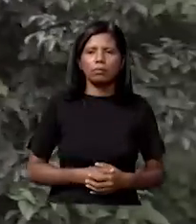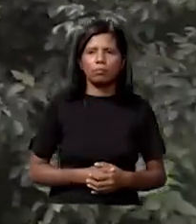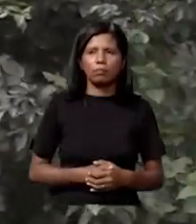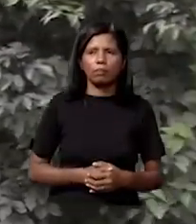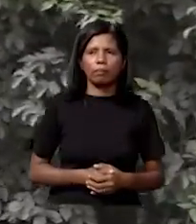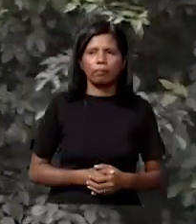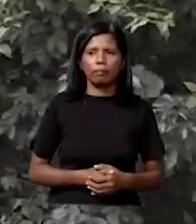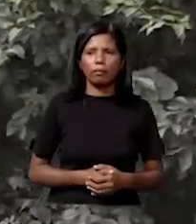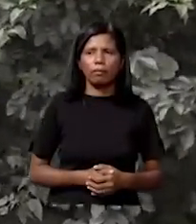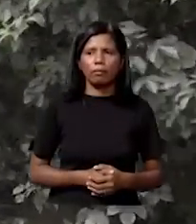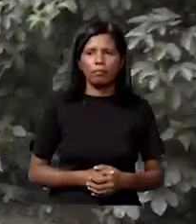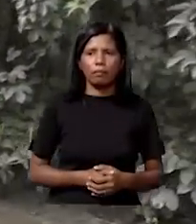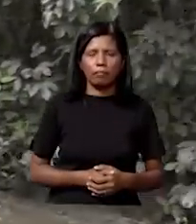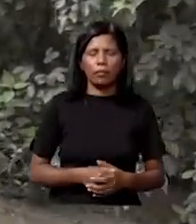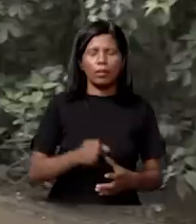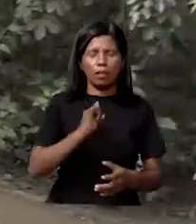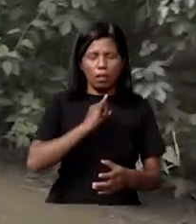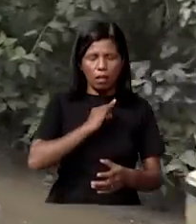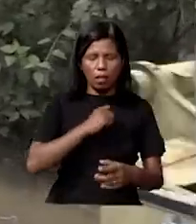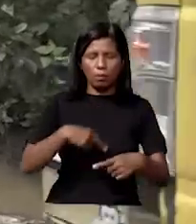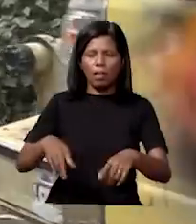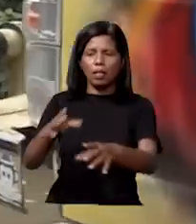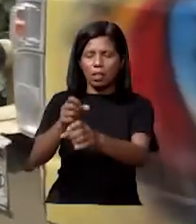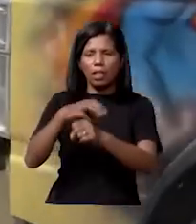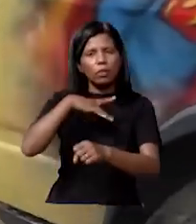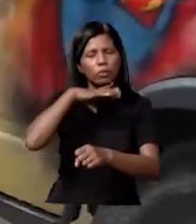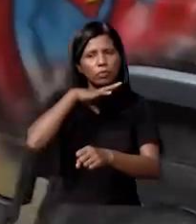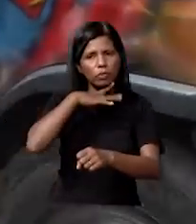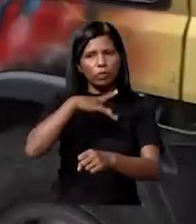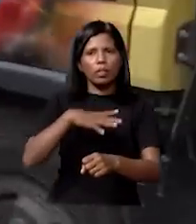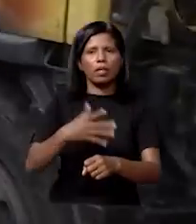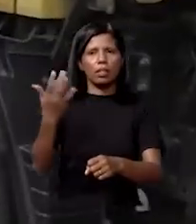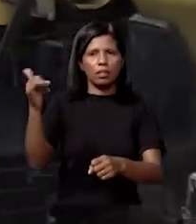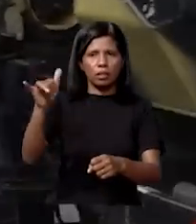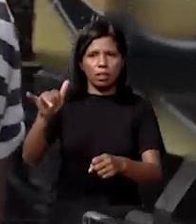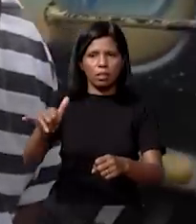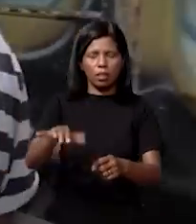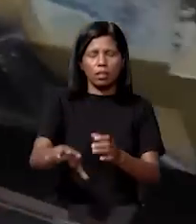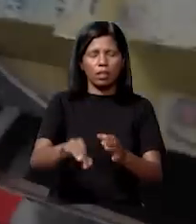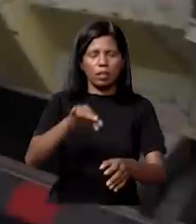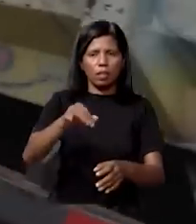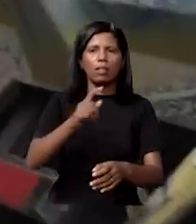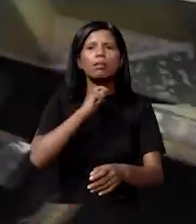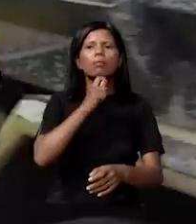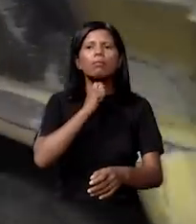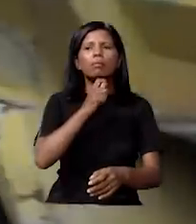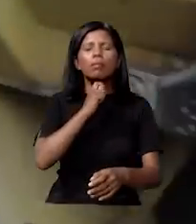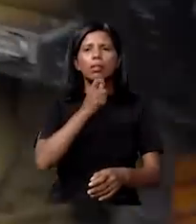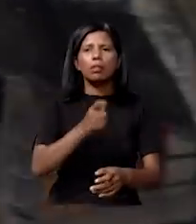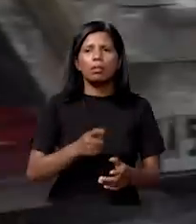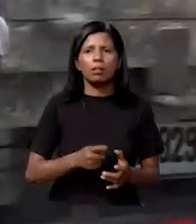Hau? Bahili sampah, hili kalenat, hili besi, hili